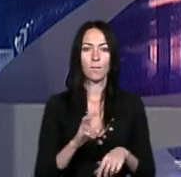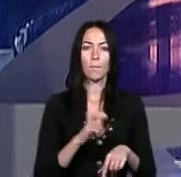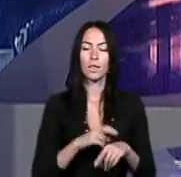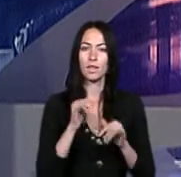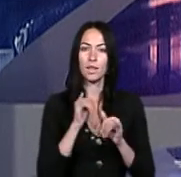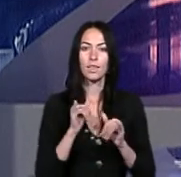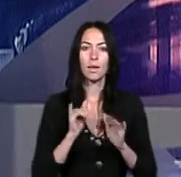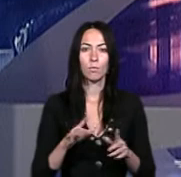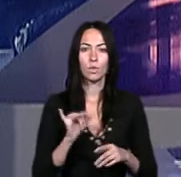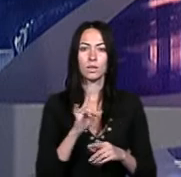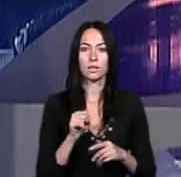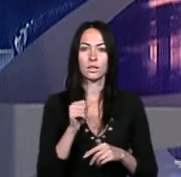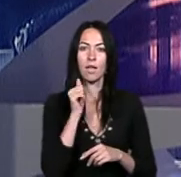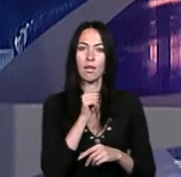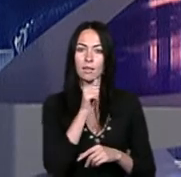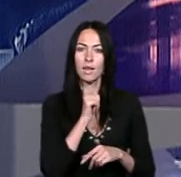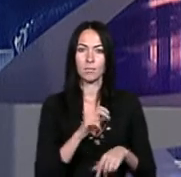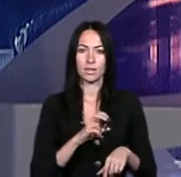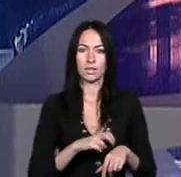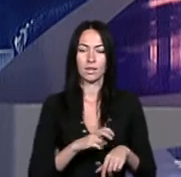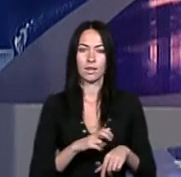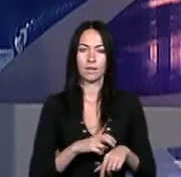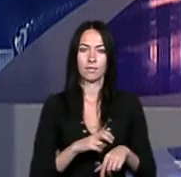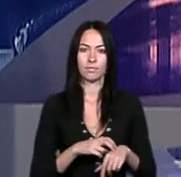не можуть через лікарську таємницю.